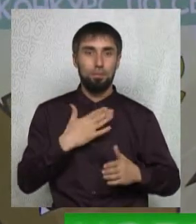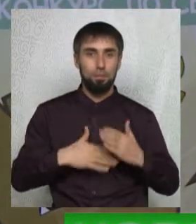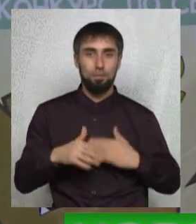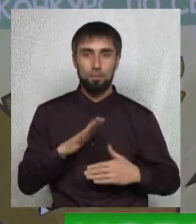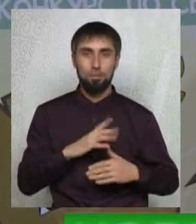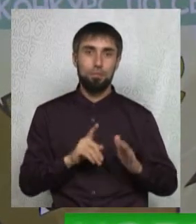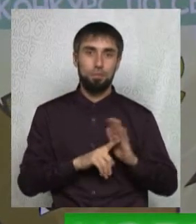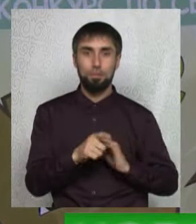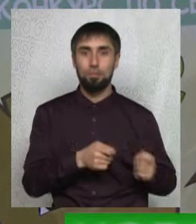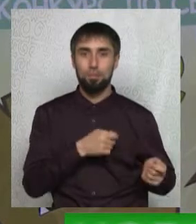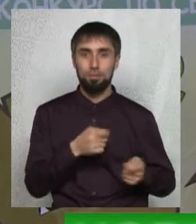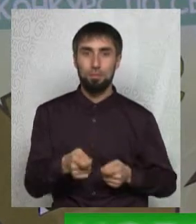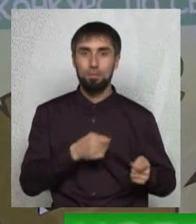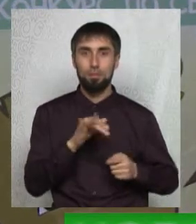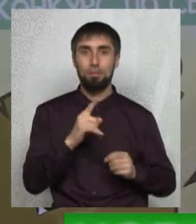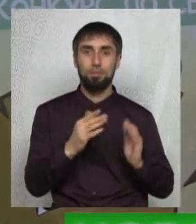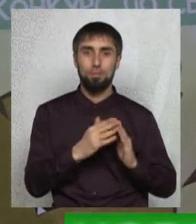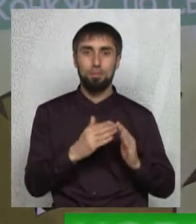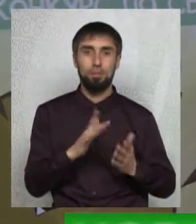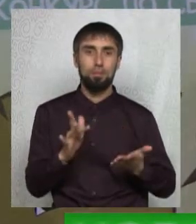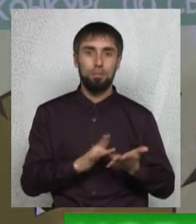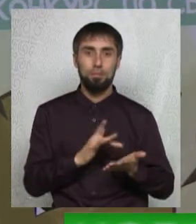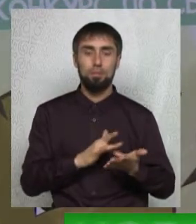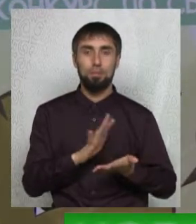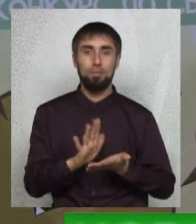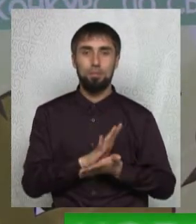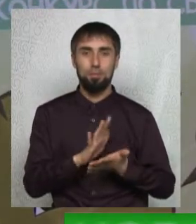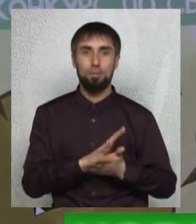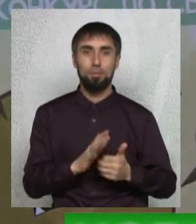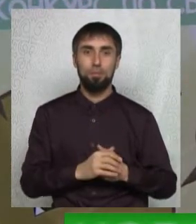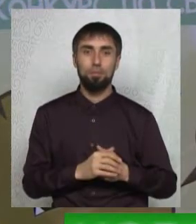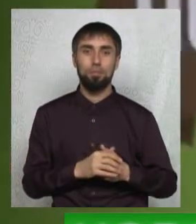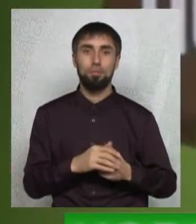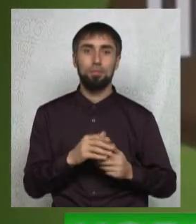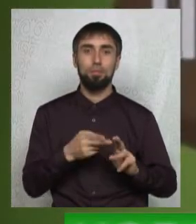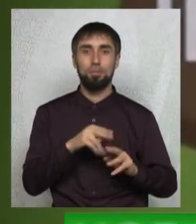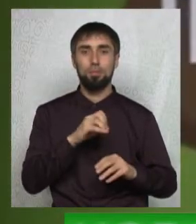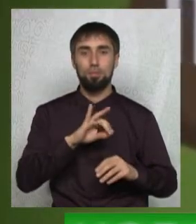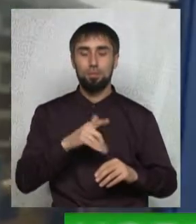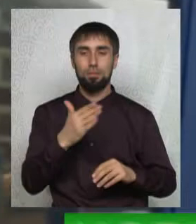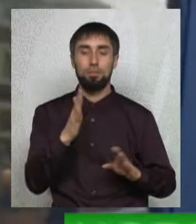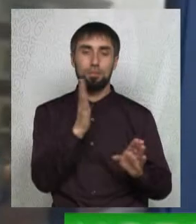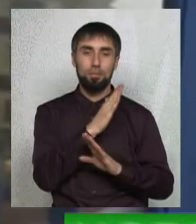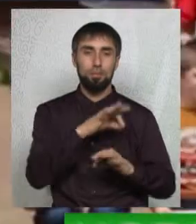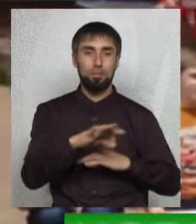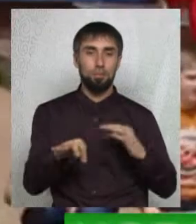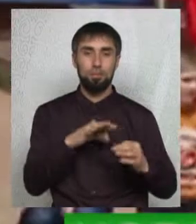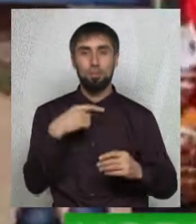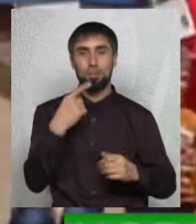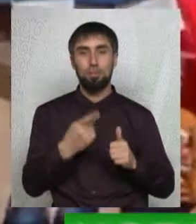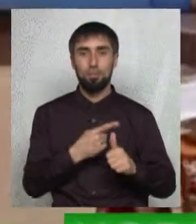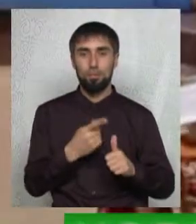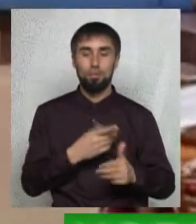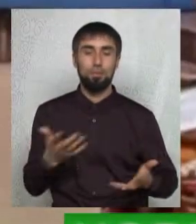вдохновились, начали приносить из дому журналы, газеты, тетрадки. Экологический проект с говорящим